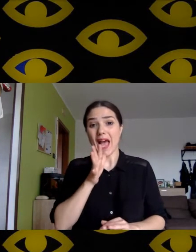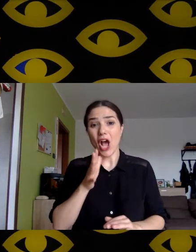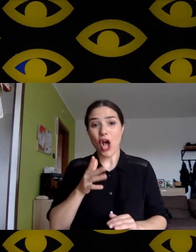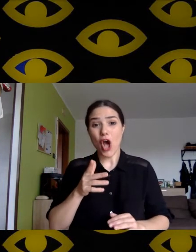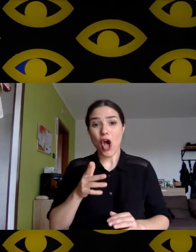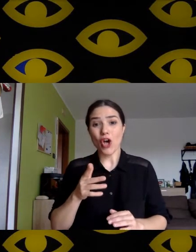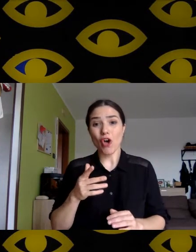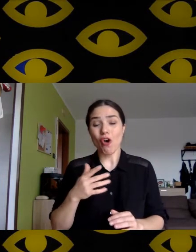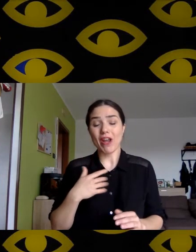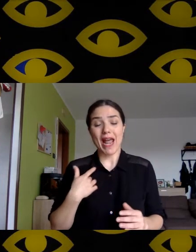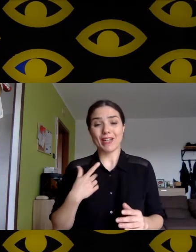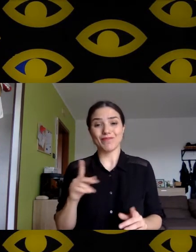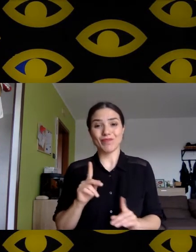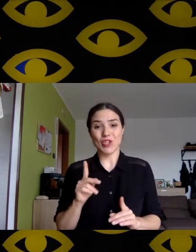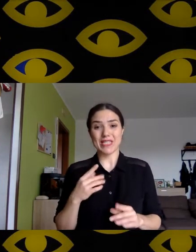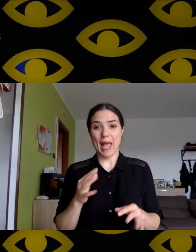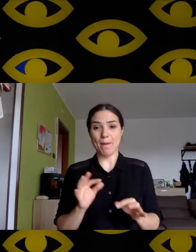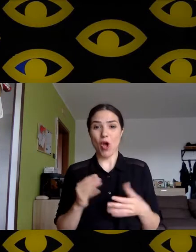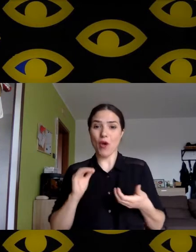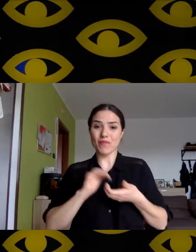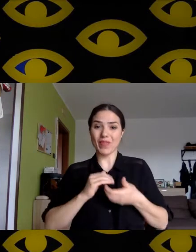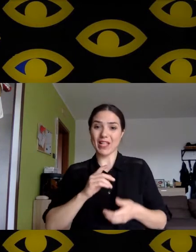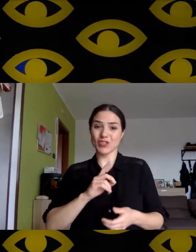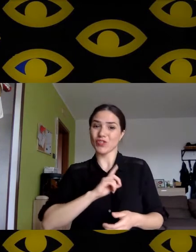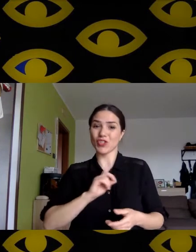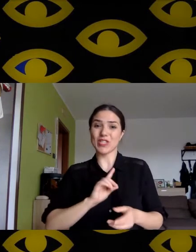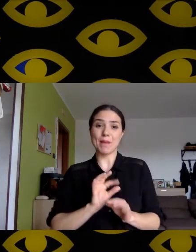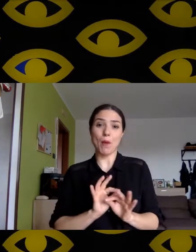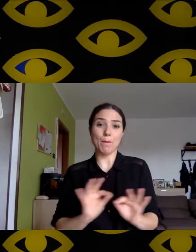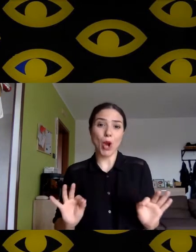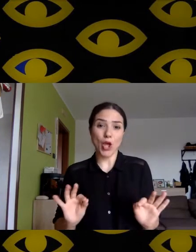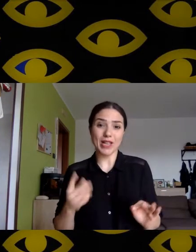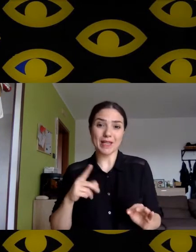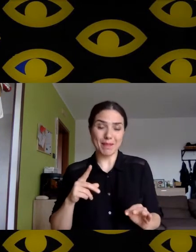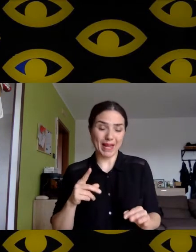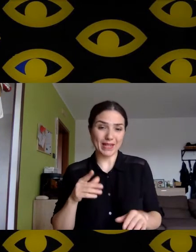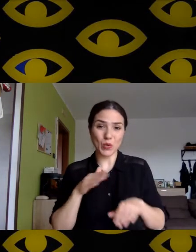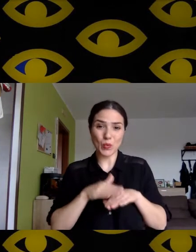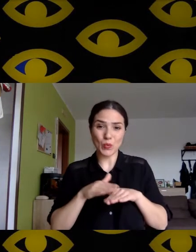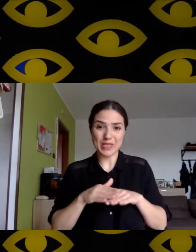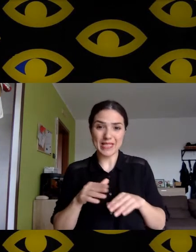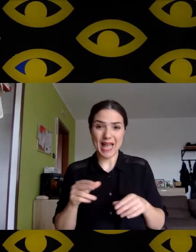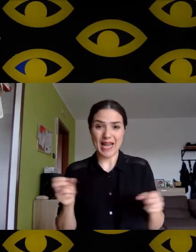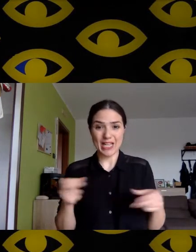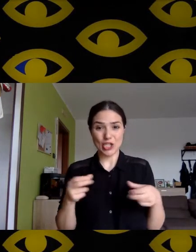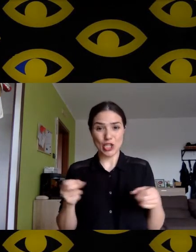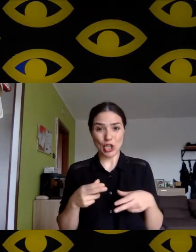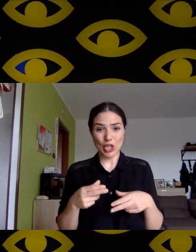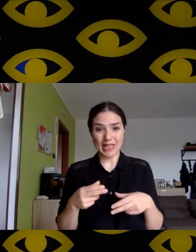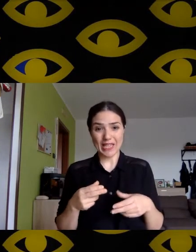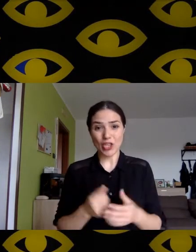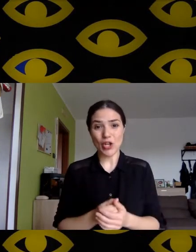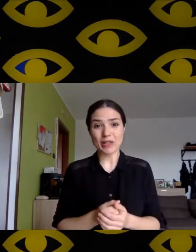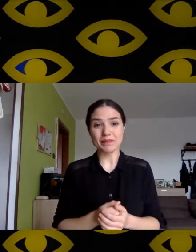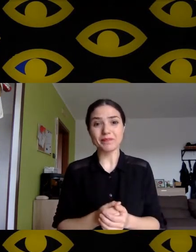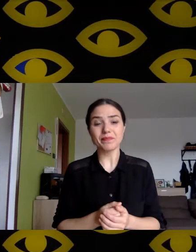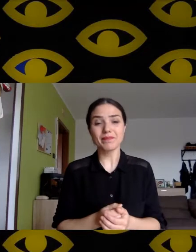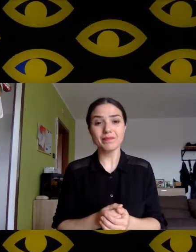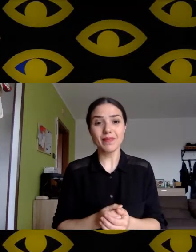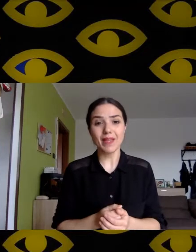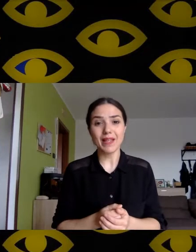la qualità di questi servizi e di queste tecnologie. Quindi è questo